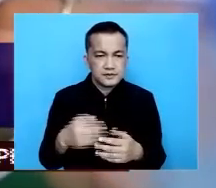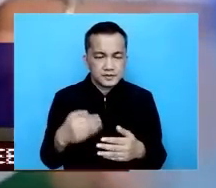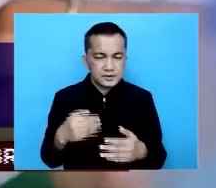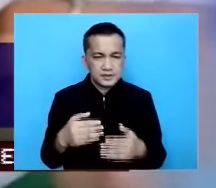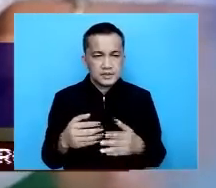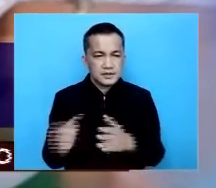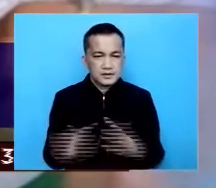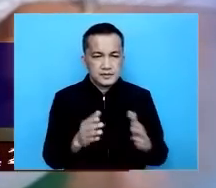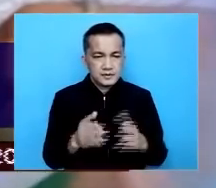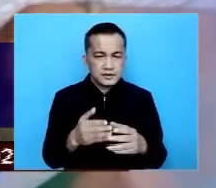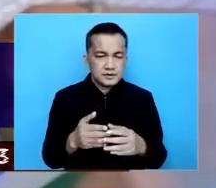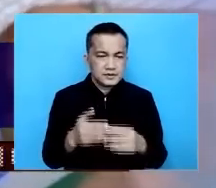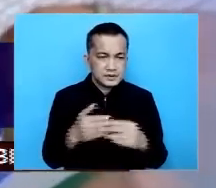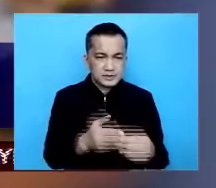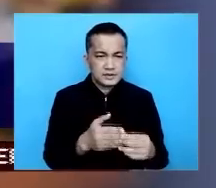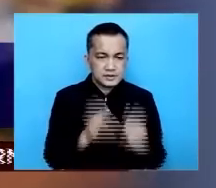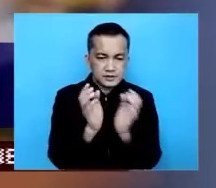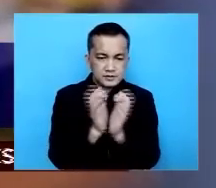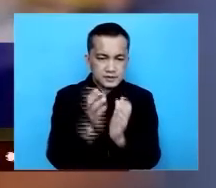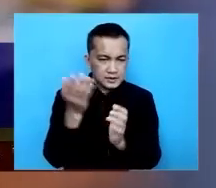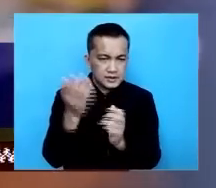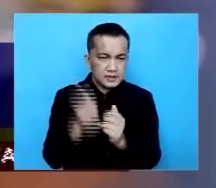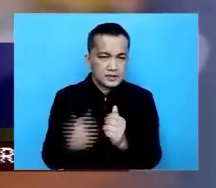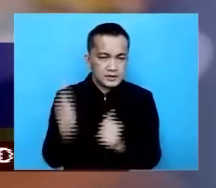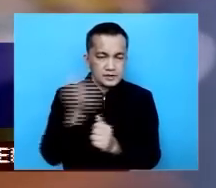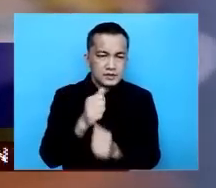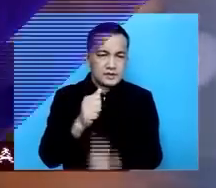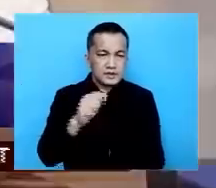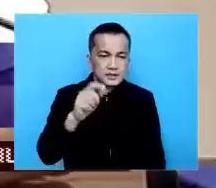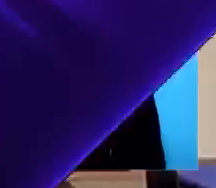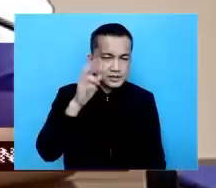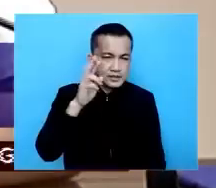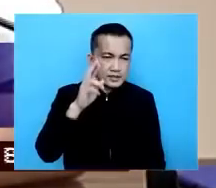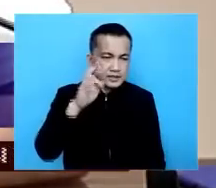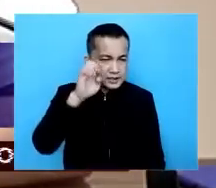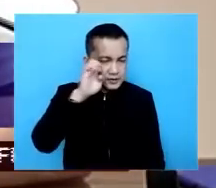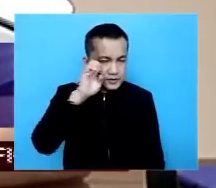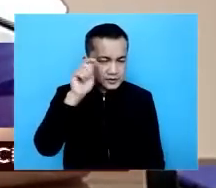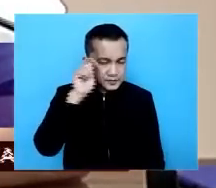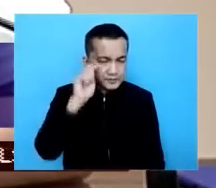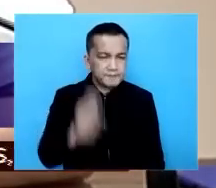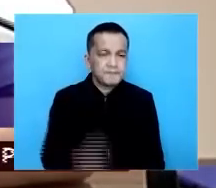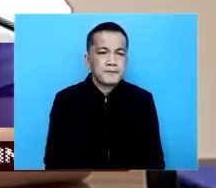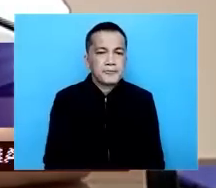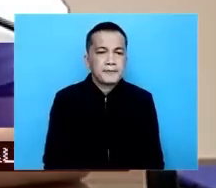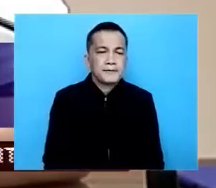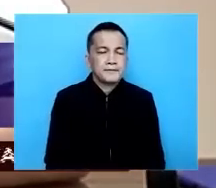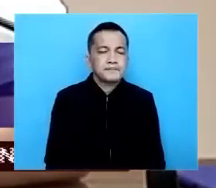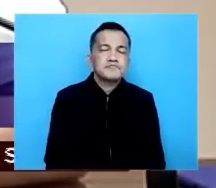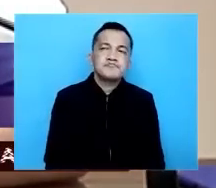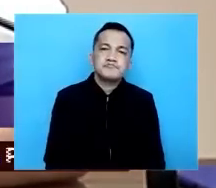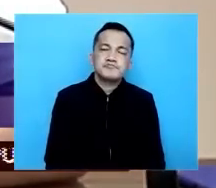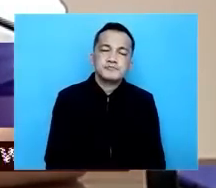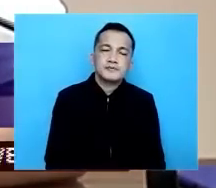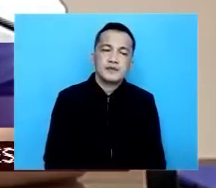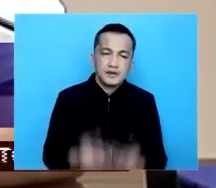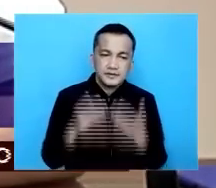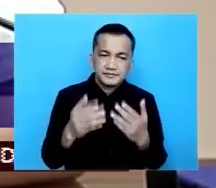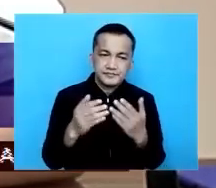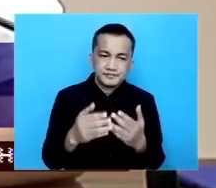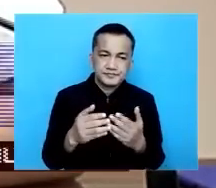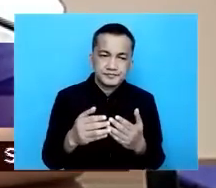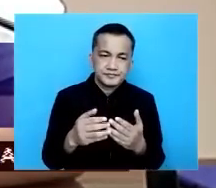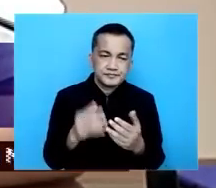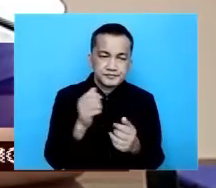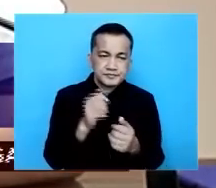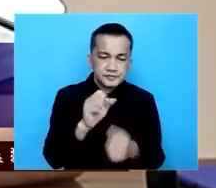ng pamumuno ni dating DSWD Secretary Erwin Tulfo. I have to thank and give credit to Secretary